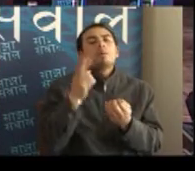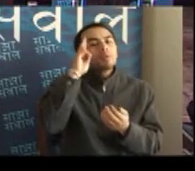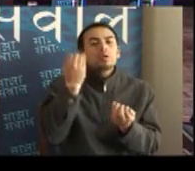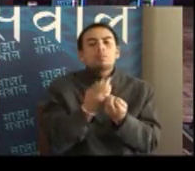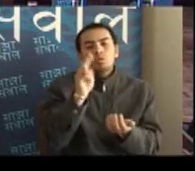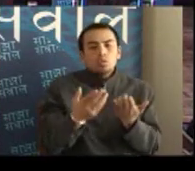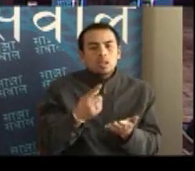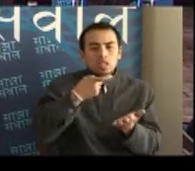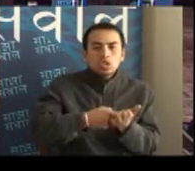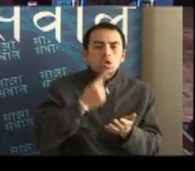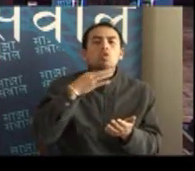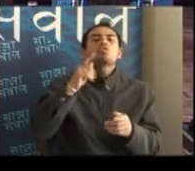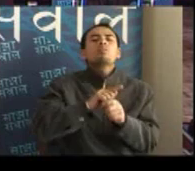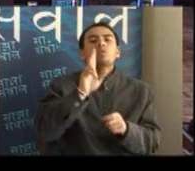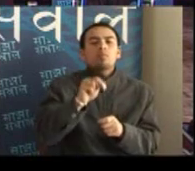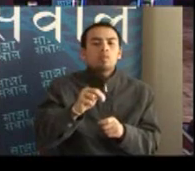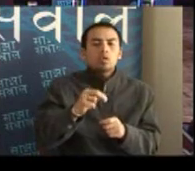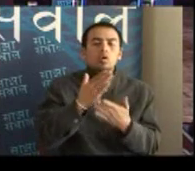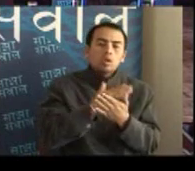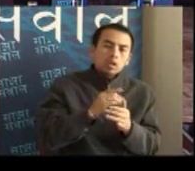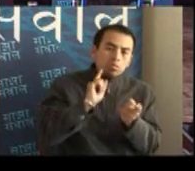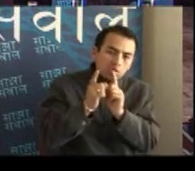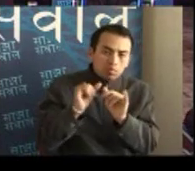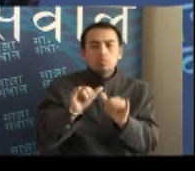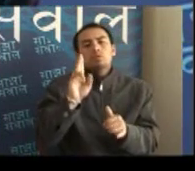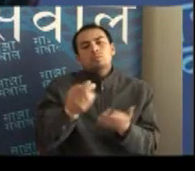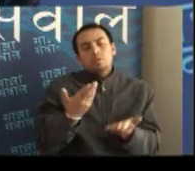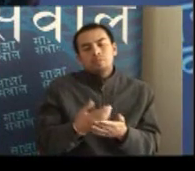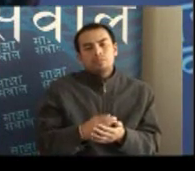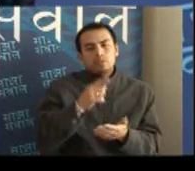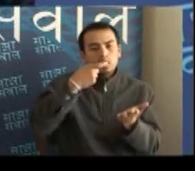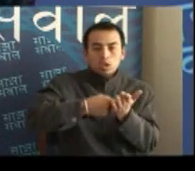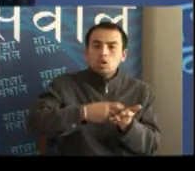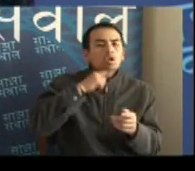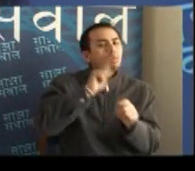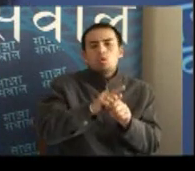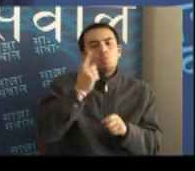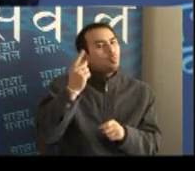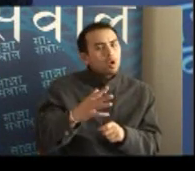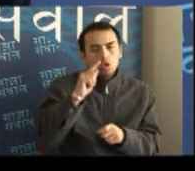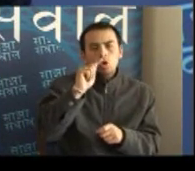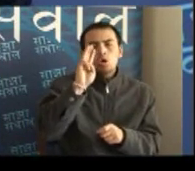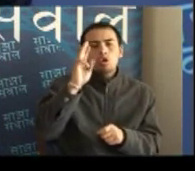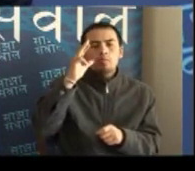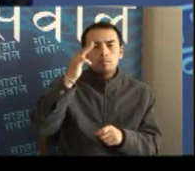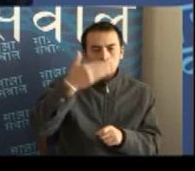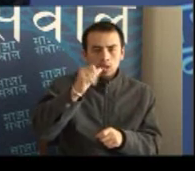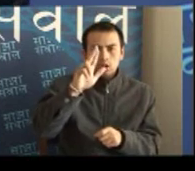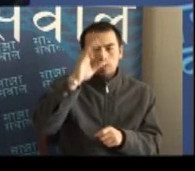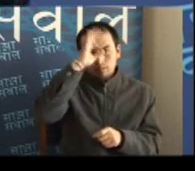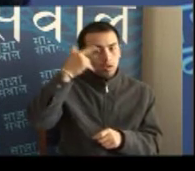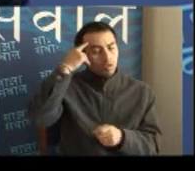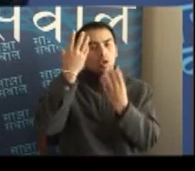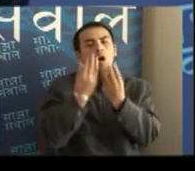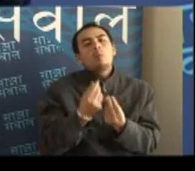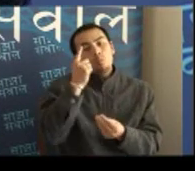गरिनुपर्छ? नीति कस्तो बन्नु पर्ला वा संरचनाहरू कसरी फेरिनु पर्ला? नीति नै नभएको पनि होइन, कमलजीकै कुरालाई जोड्दाखेरि त्यो विशेषज्ञको